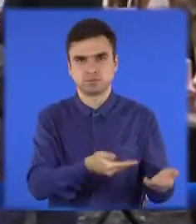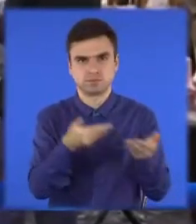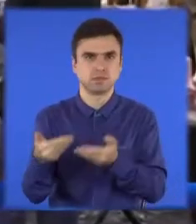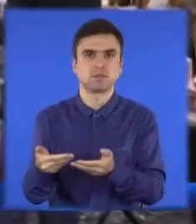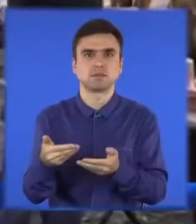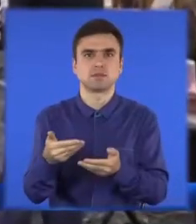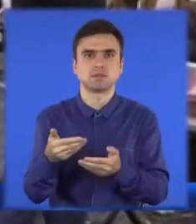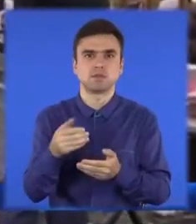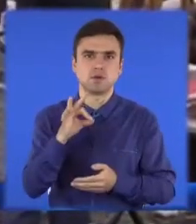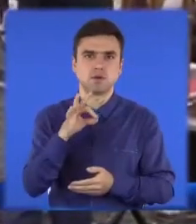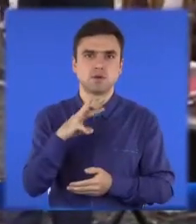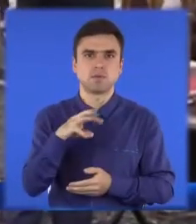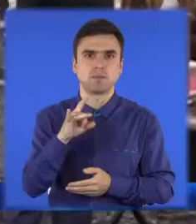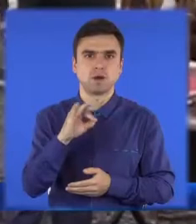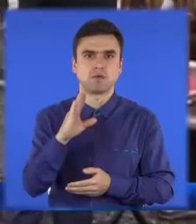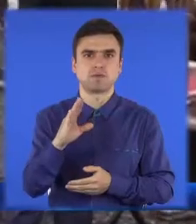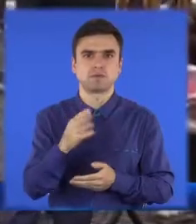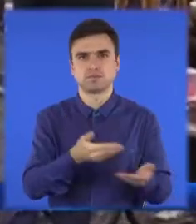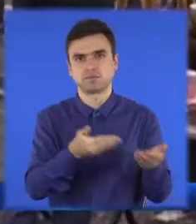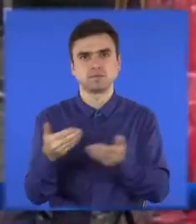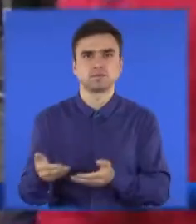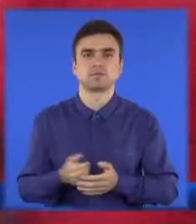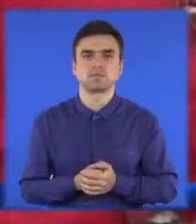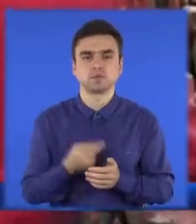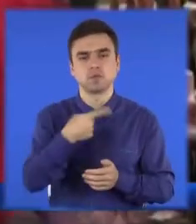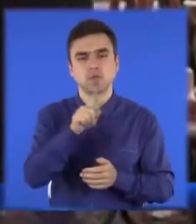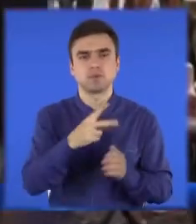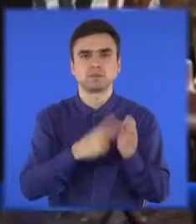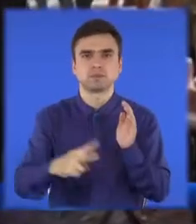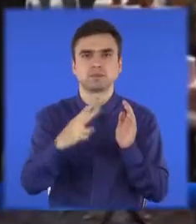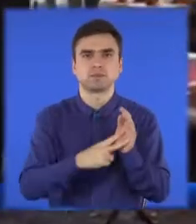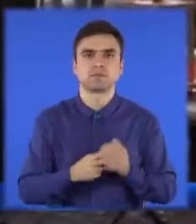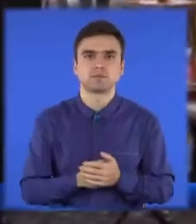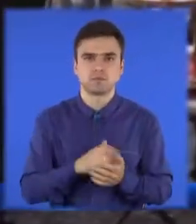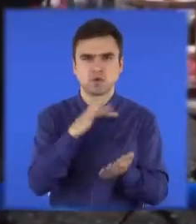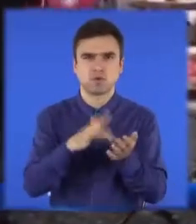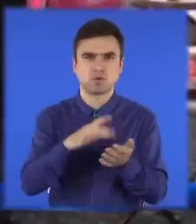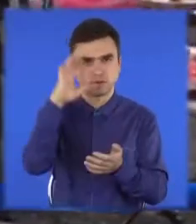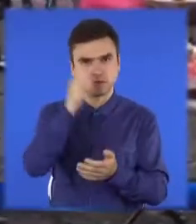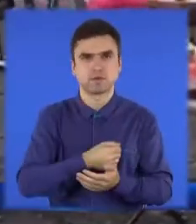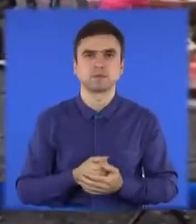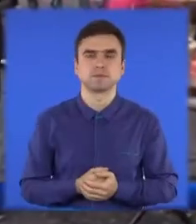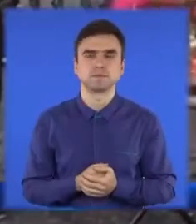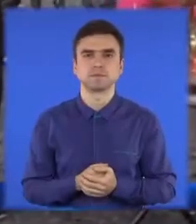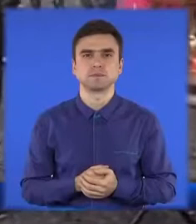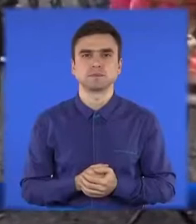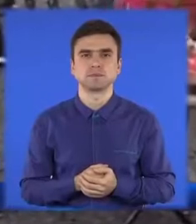приглашается Джанай Омаров, номер 77! Ура! Кривород!